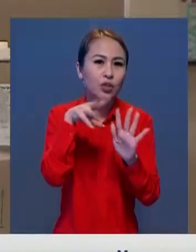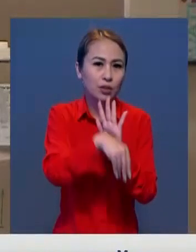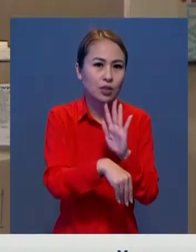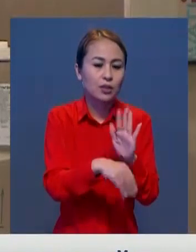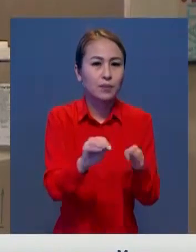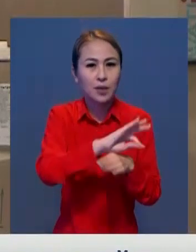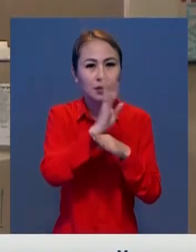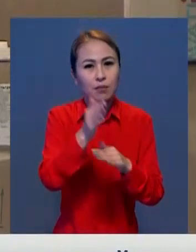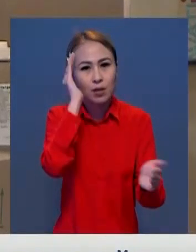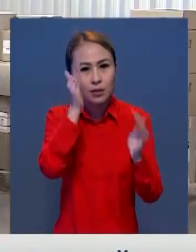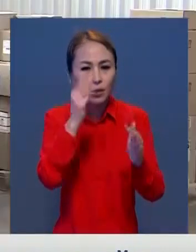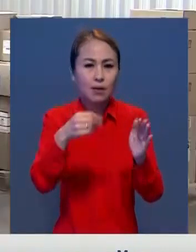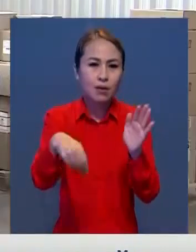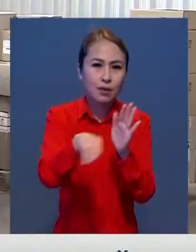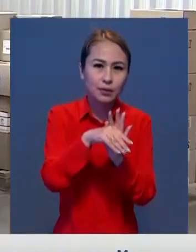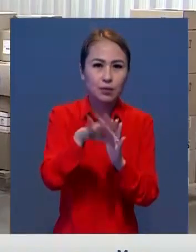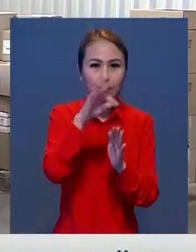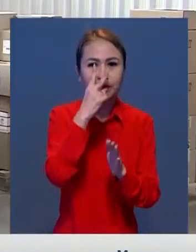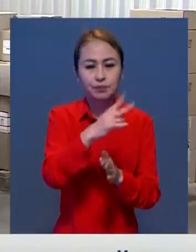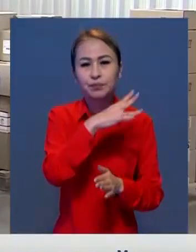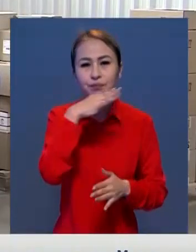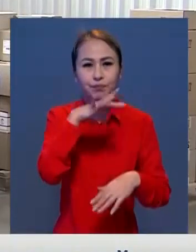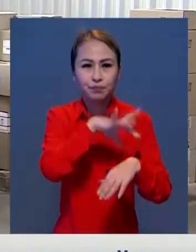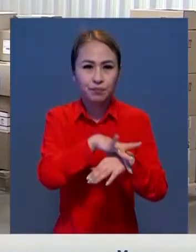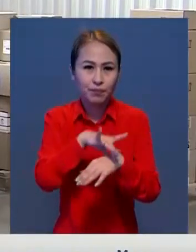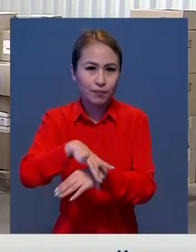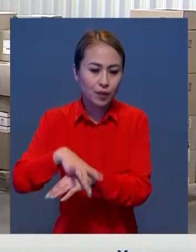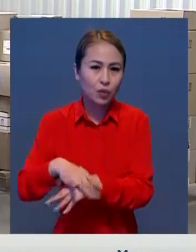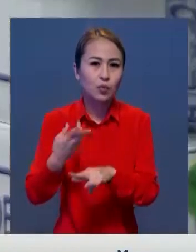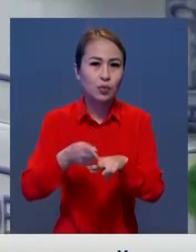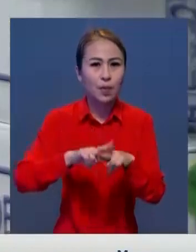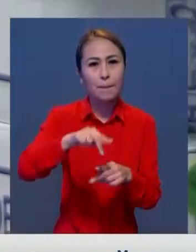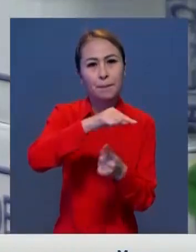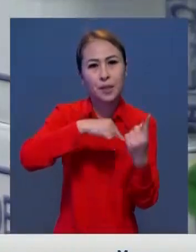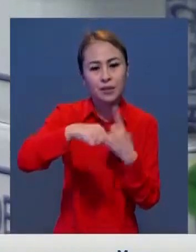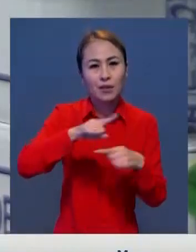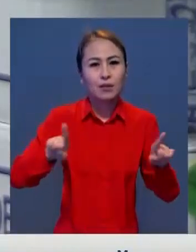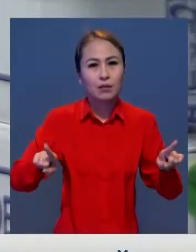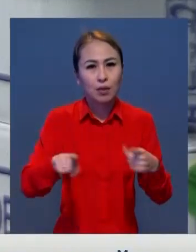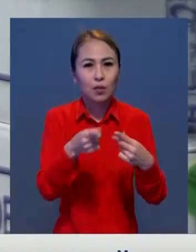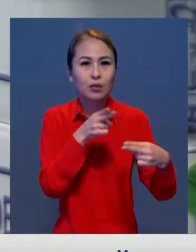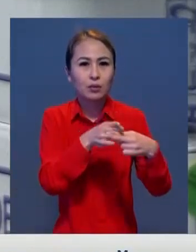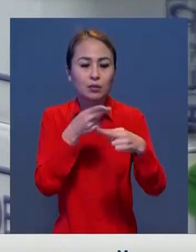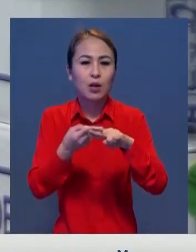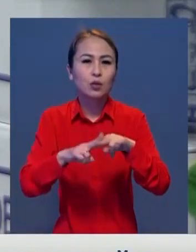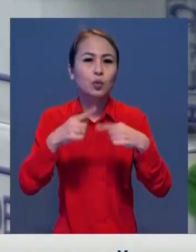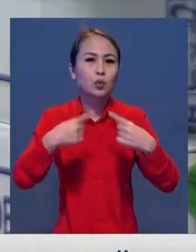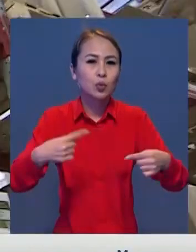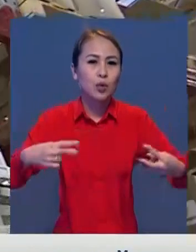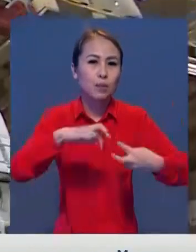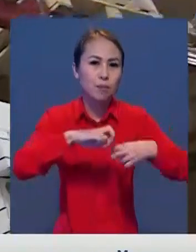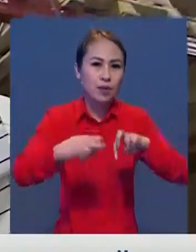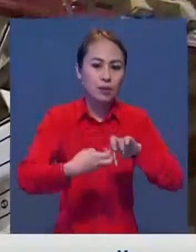кіруіне жағдай жасалып, сыбайластық әрекеттер байқалып отыр. Серік Жұманғарин отандық бизнестің дамуына нұқсан келтіретін басқа да